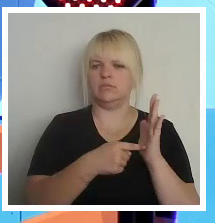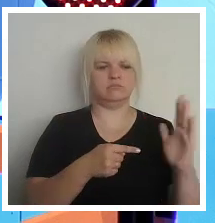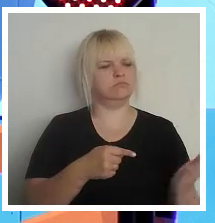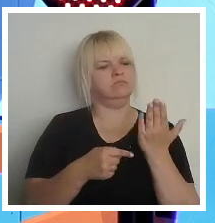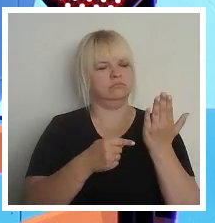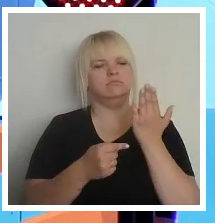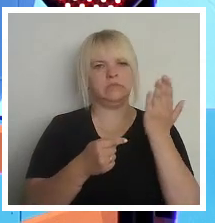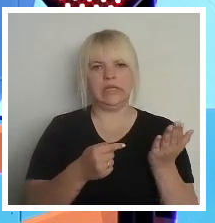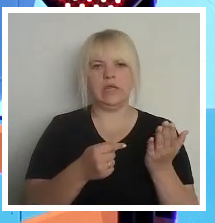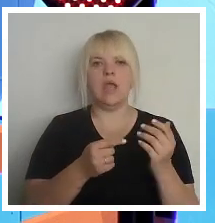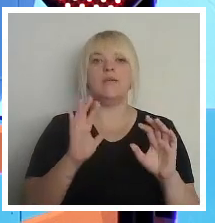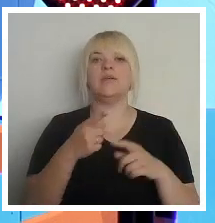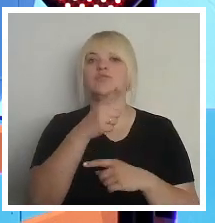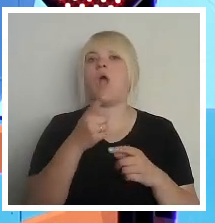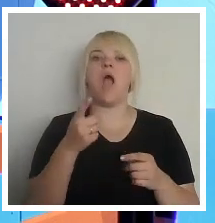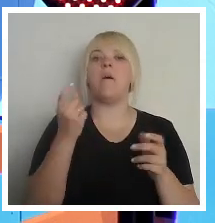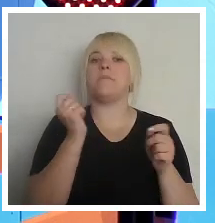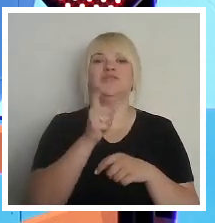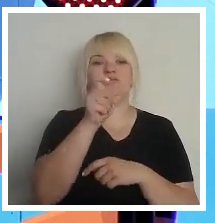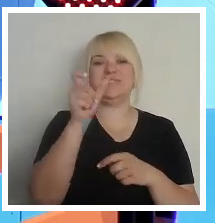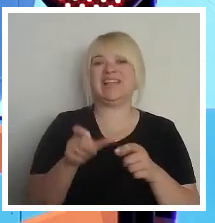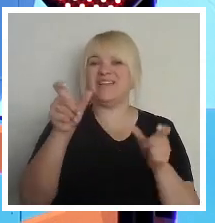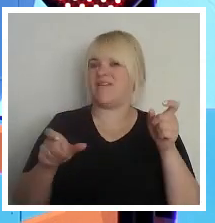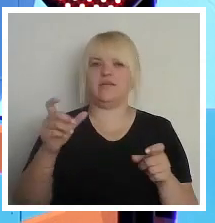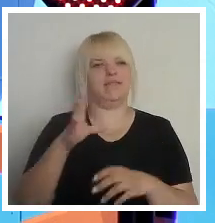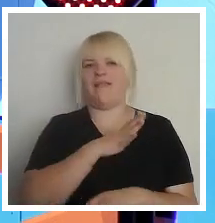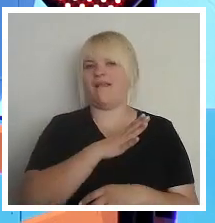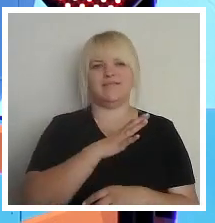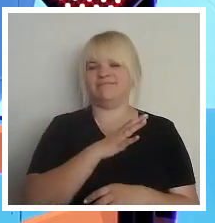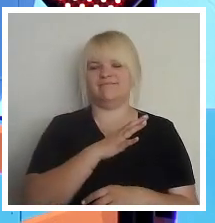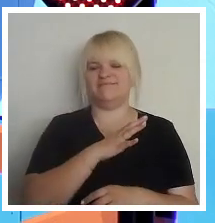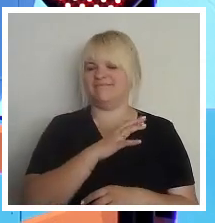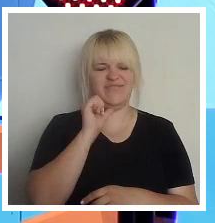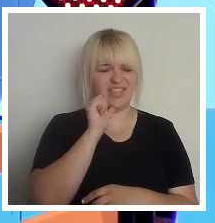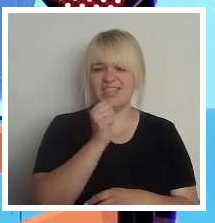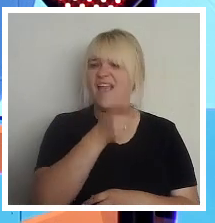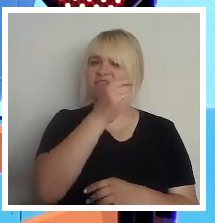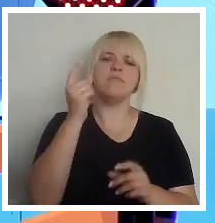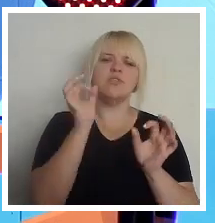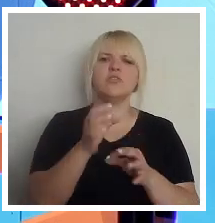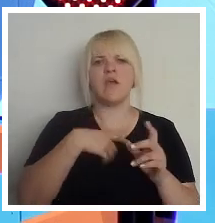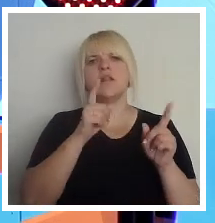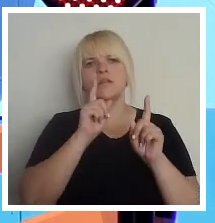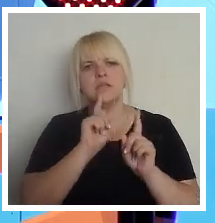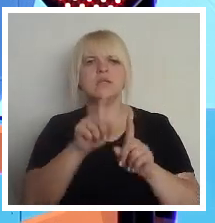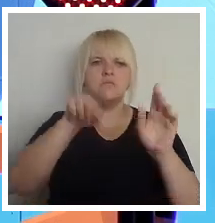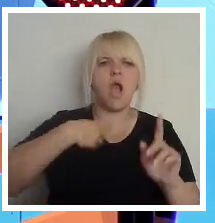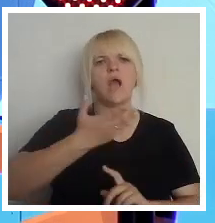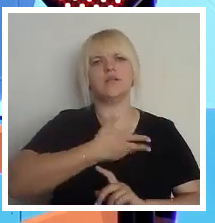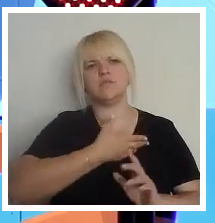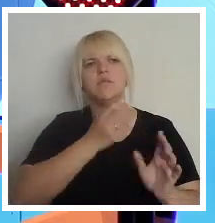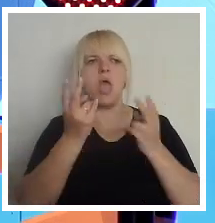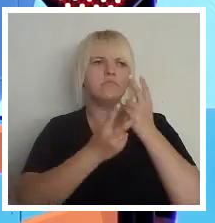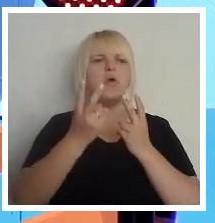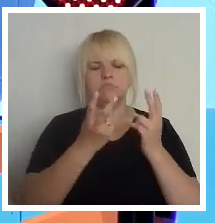vēlās abonents. Viņš vēlās, lai ir klāt līdzpārdzīvojuma elements noteikti. Un tas arī ir tas, uz ko viņš pavēlkās. Līdz